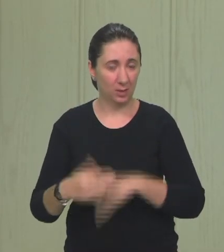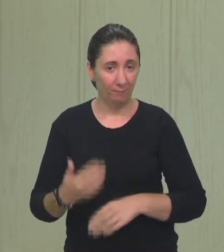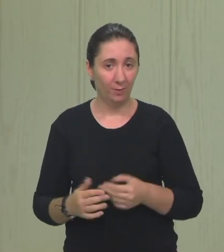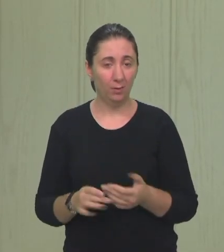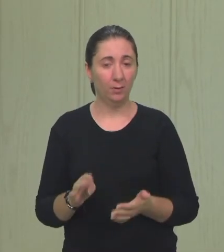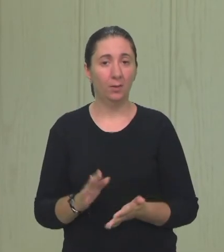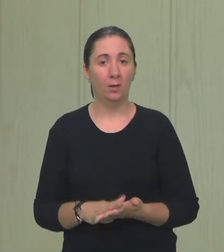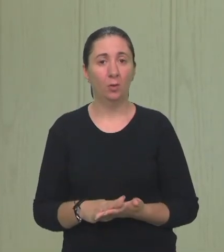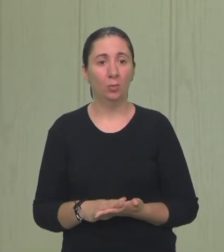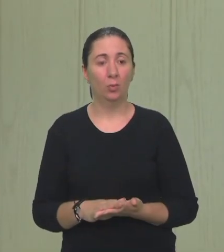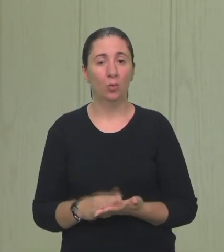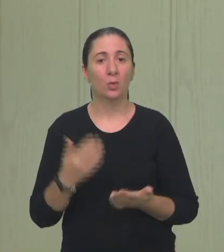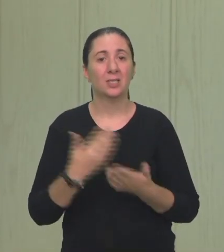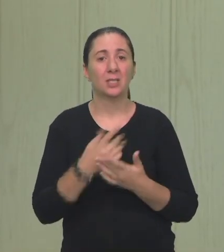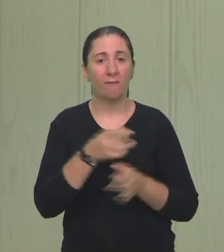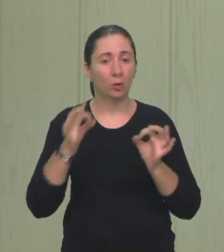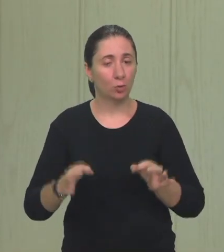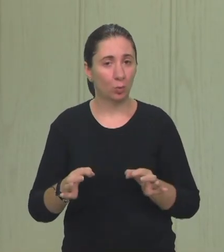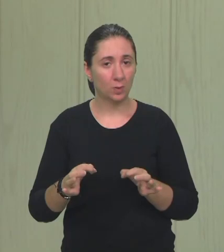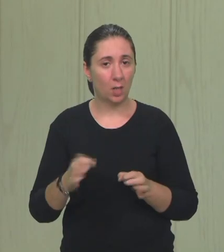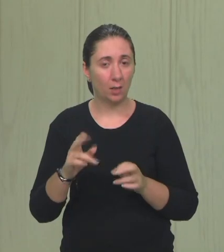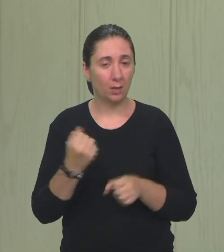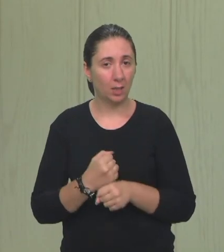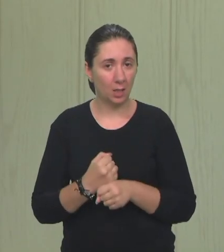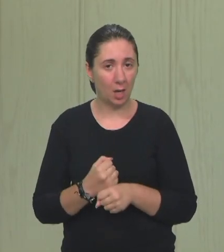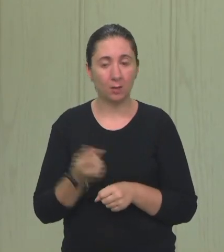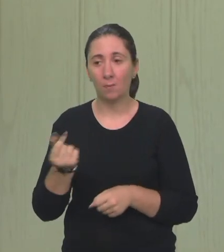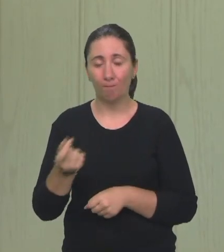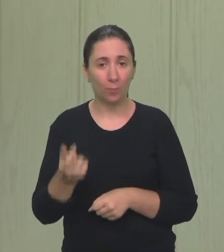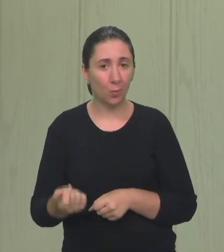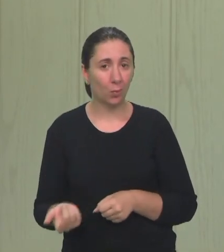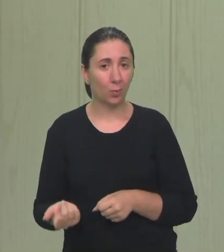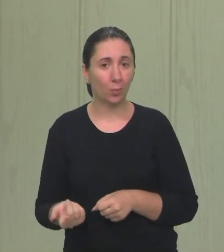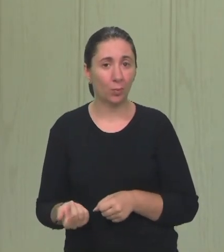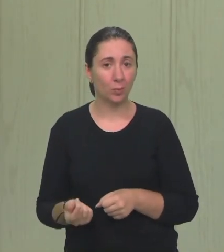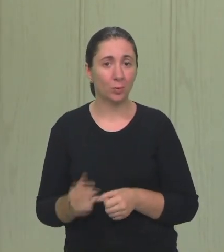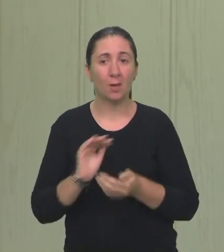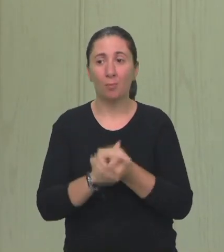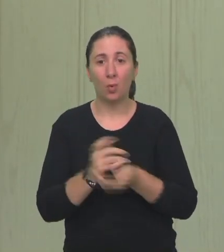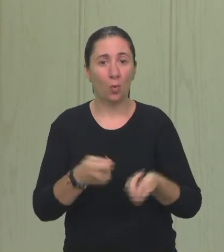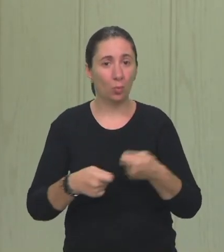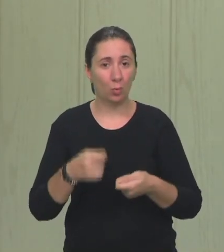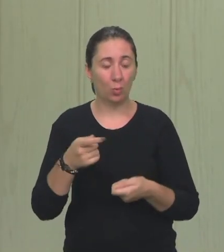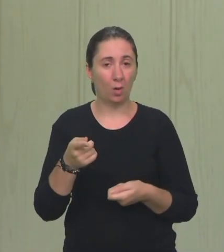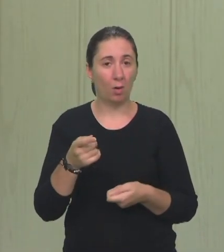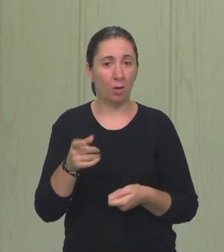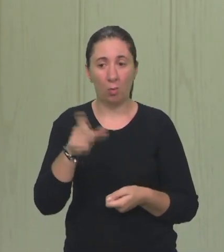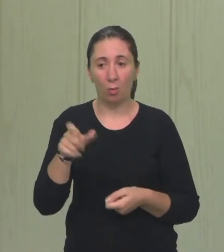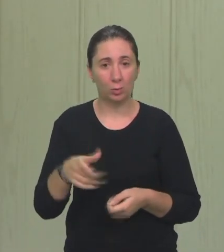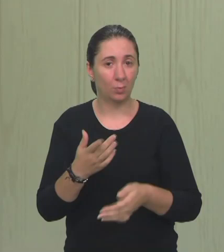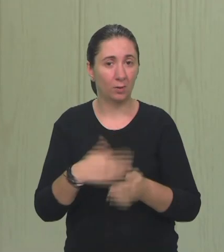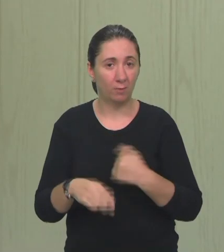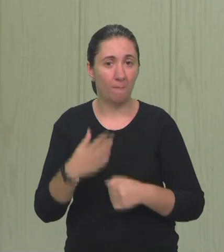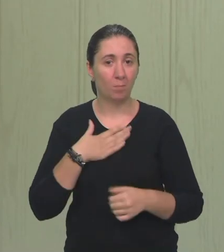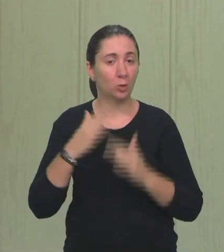invaliditetom, Zavodom za socijalni rad, sa burzom, sa prijateljskim udrugama osoba sa invaliditetom,